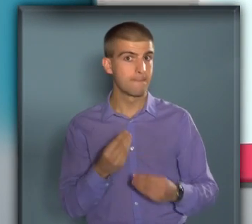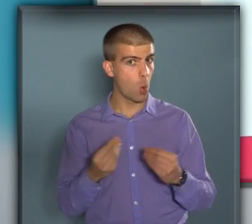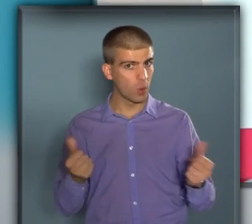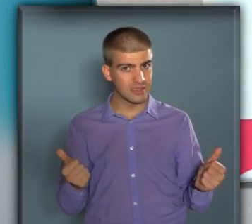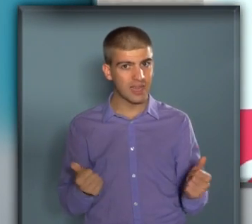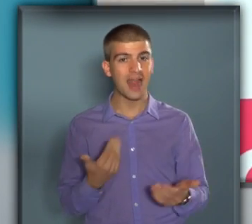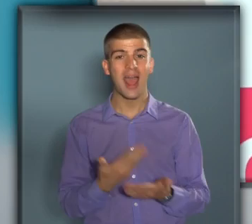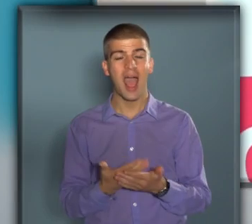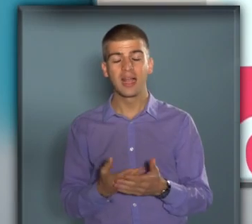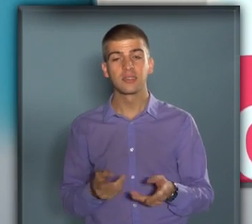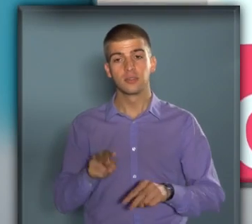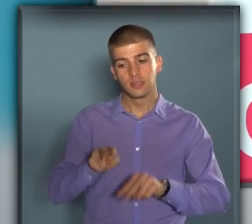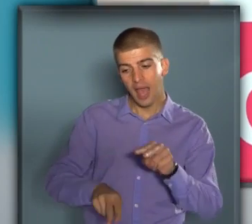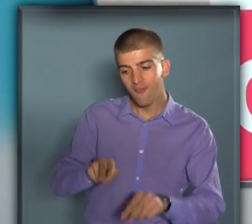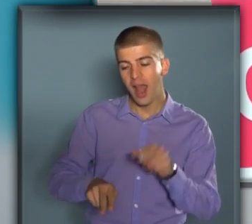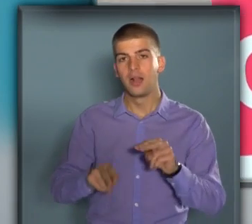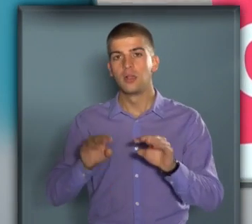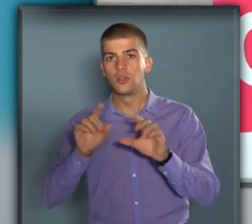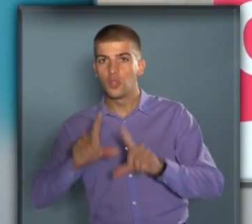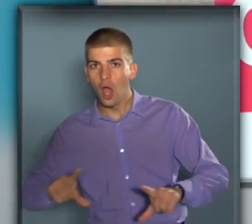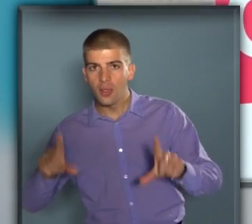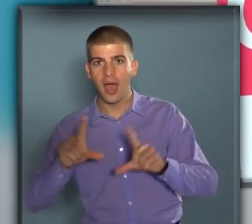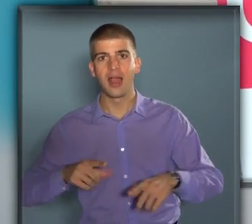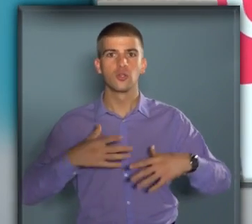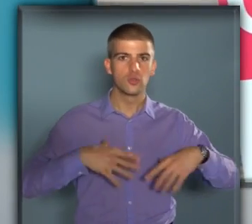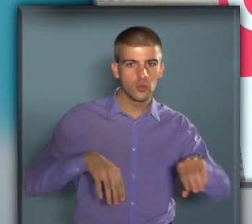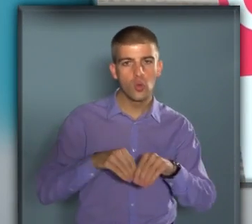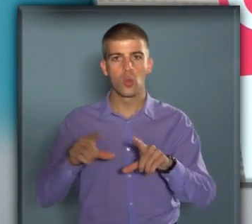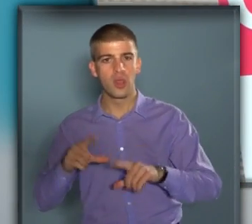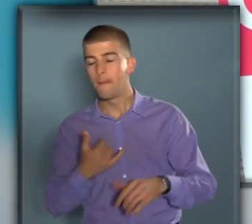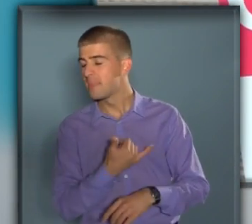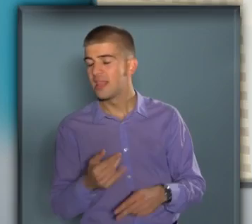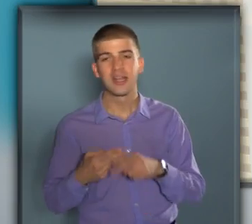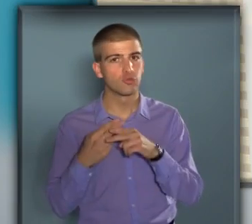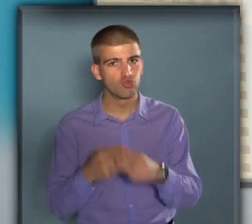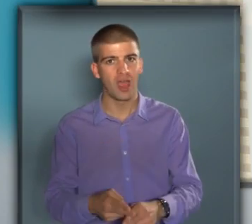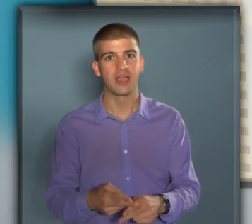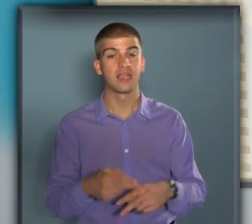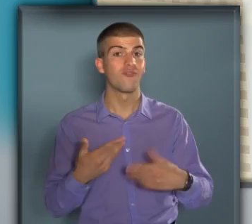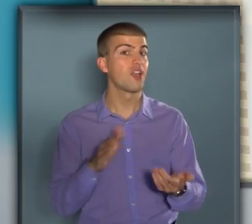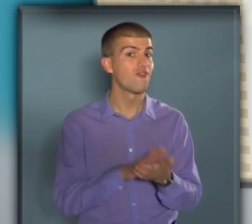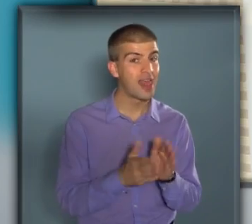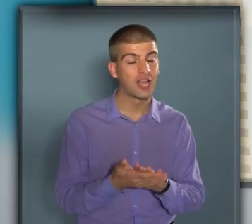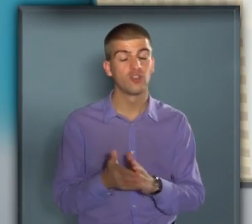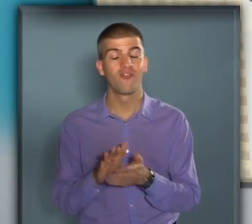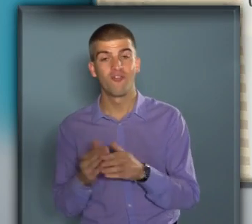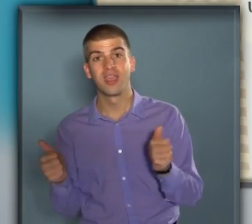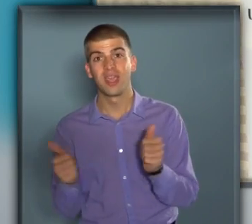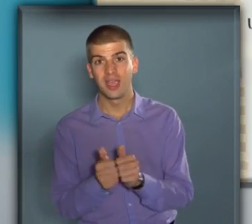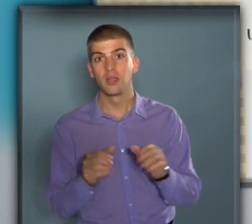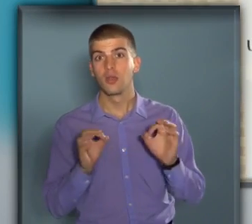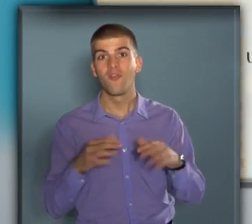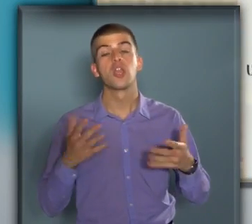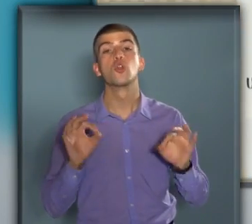Eredményes nevelésre tanít szülőt és tanárt, kölcsönösen boldog együttélésre feleséget és férjet, bárkit, aki